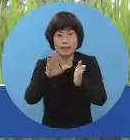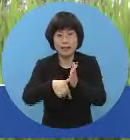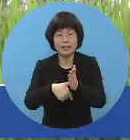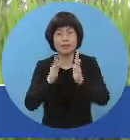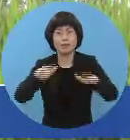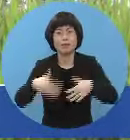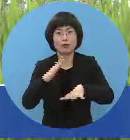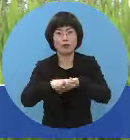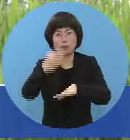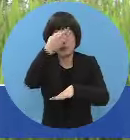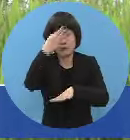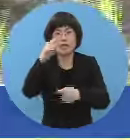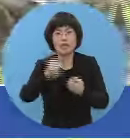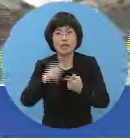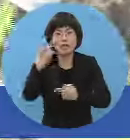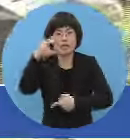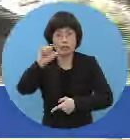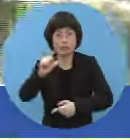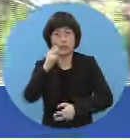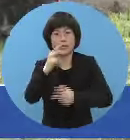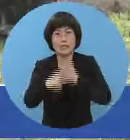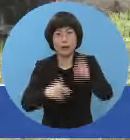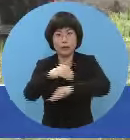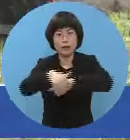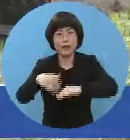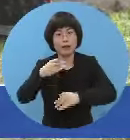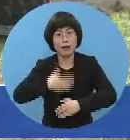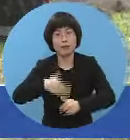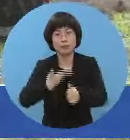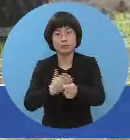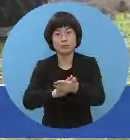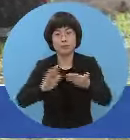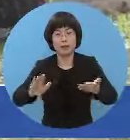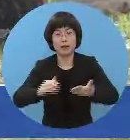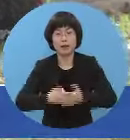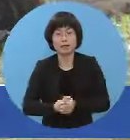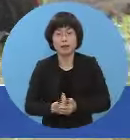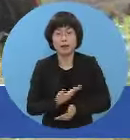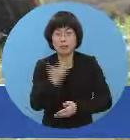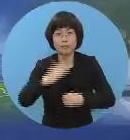도정의 발견에서는 전라남도 농업기술원의 2015년 사업계획 살펴봅니다.